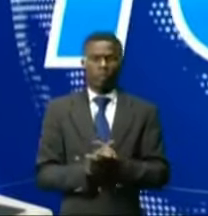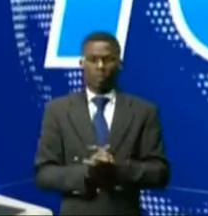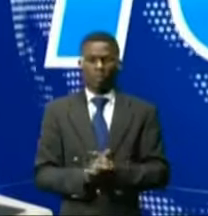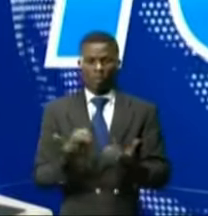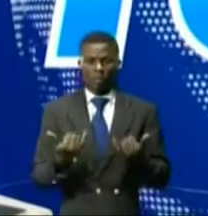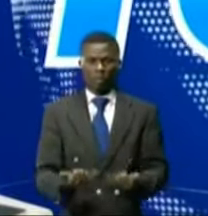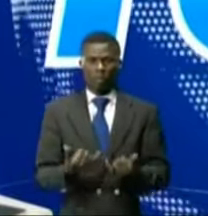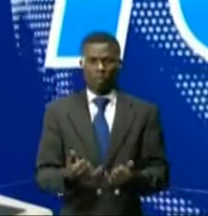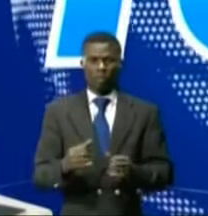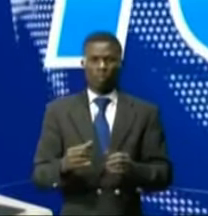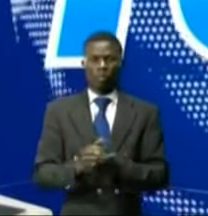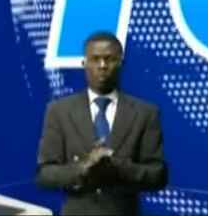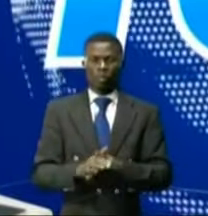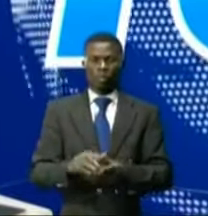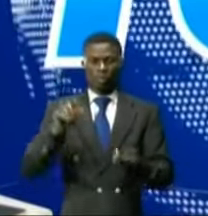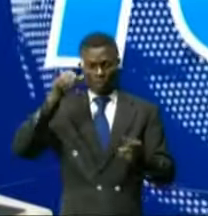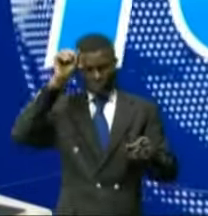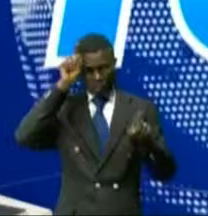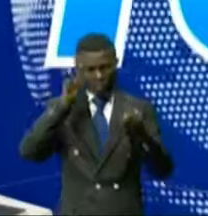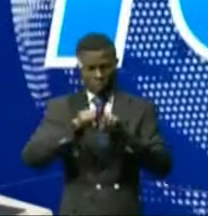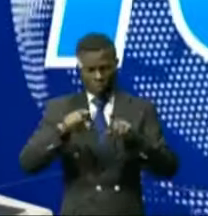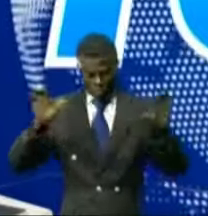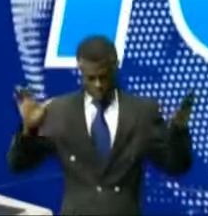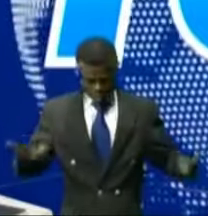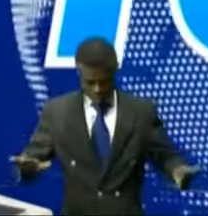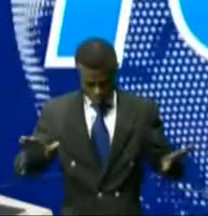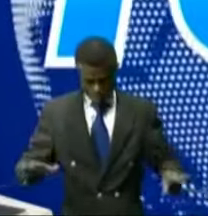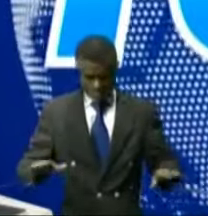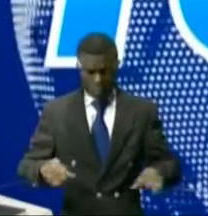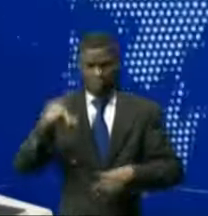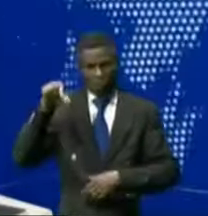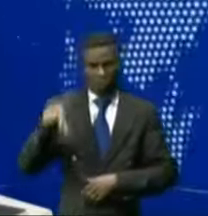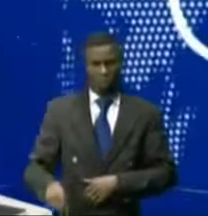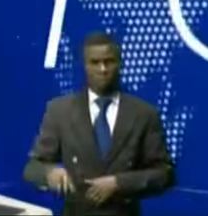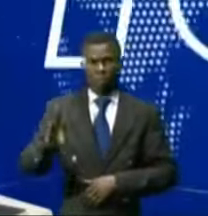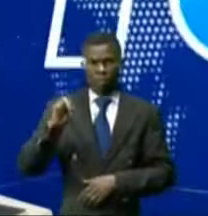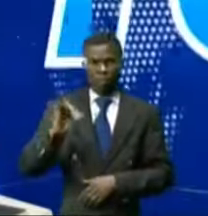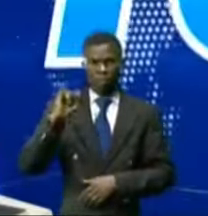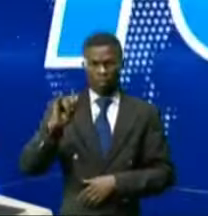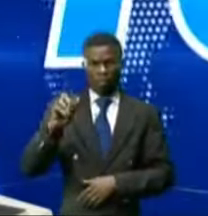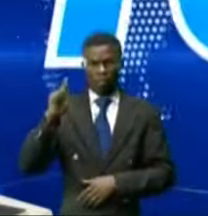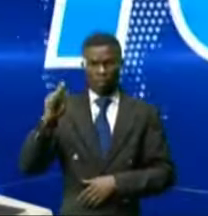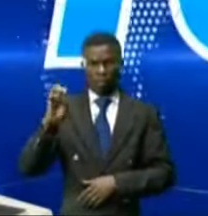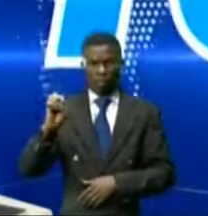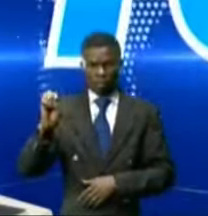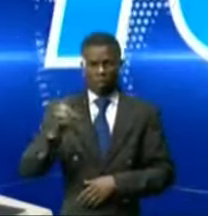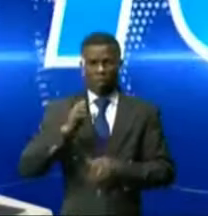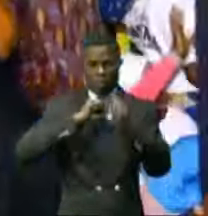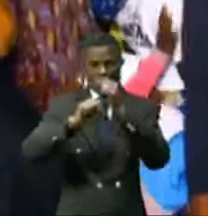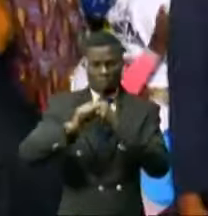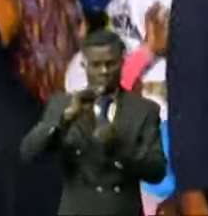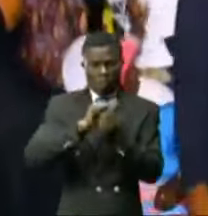Pendant ces temps, le fameux Zilman du quartier Mitende ont été sensibilisés sur le processus électoral. Cédric Yenina.